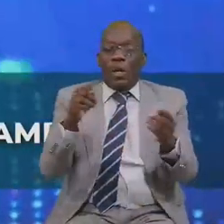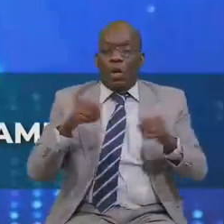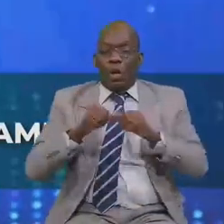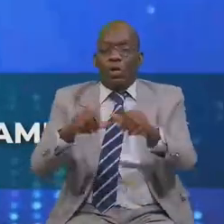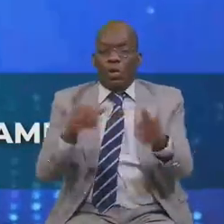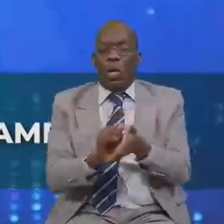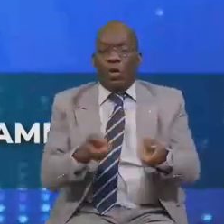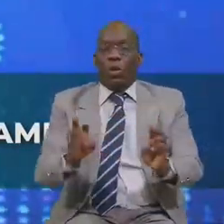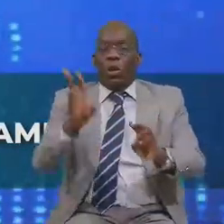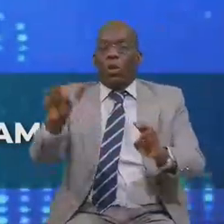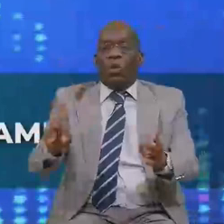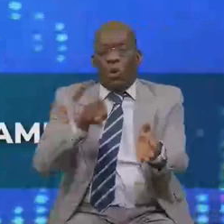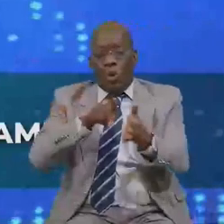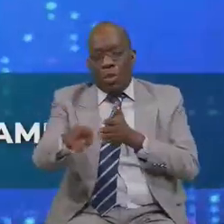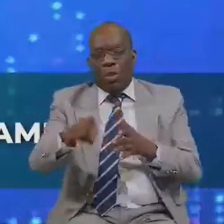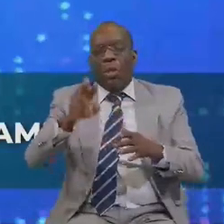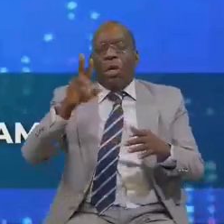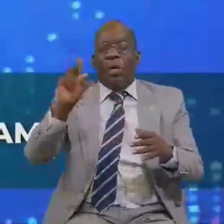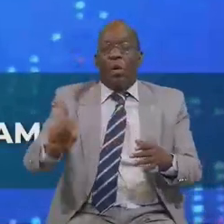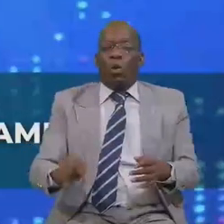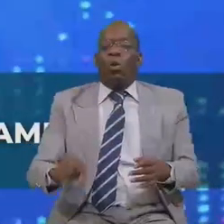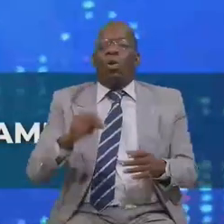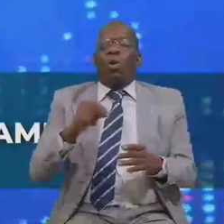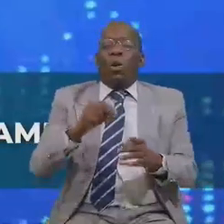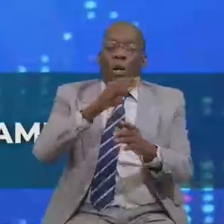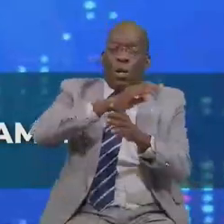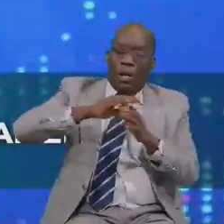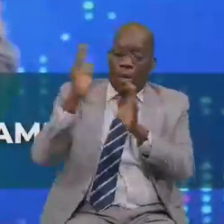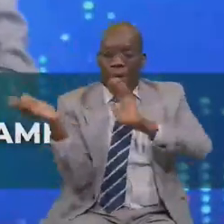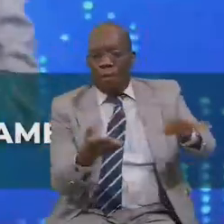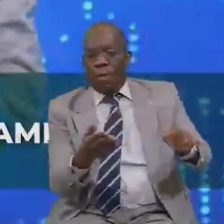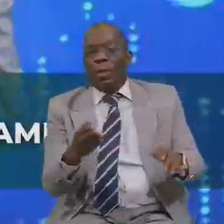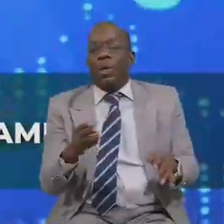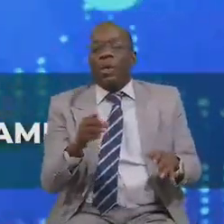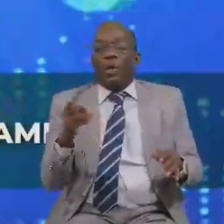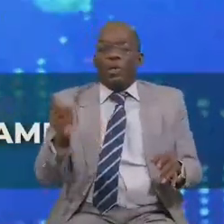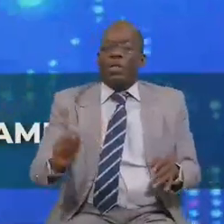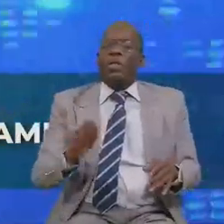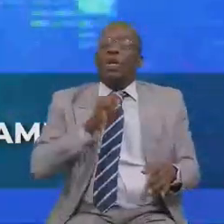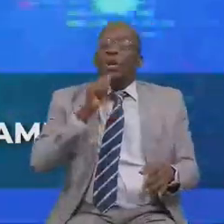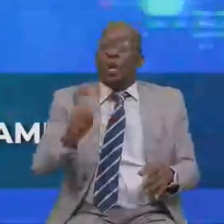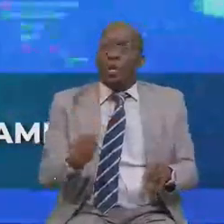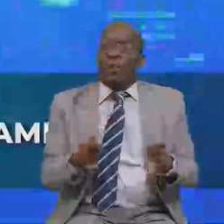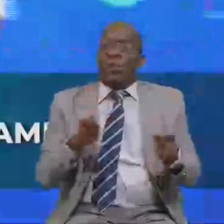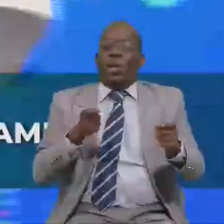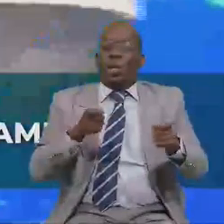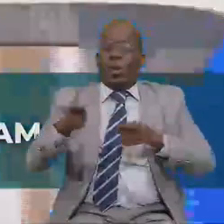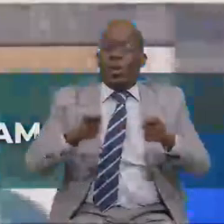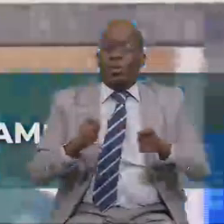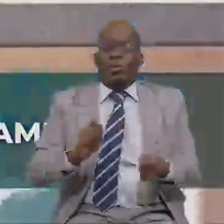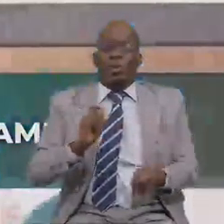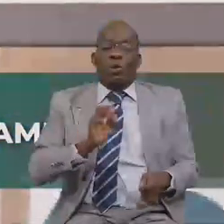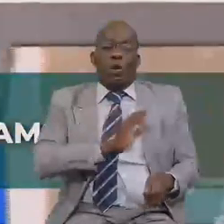Ils ne coupent rien. Il n'y a pas de domptage. C'est des armes, des soldats